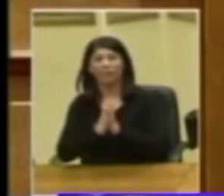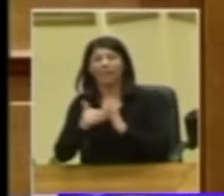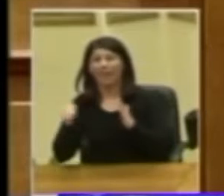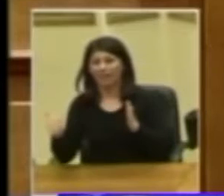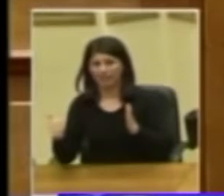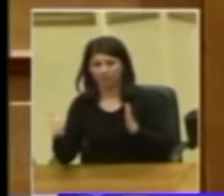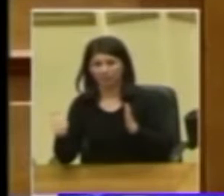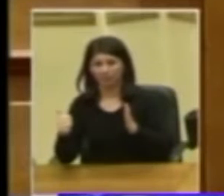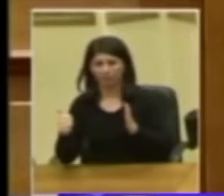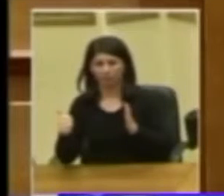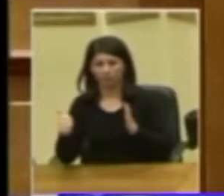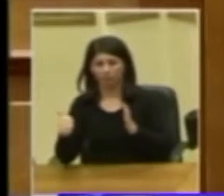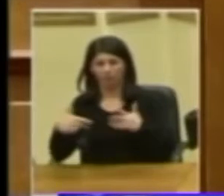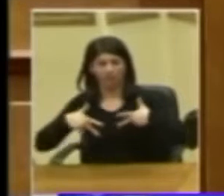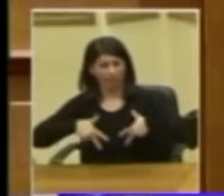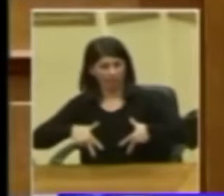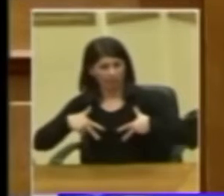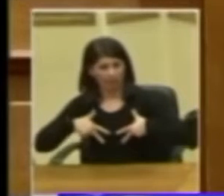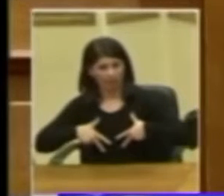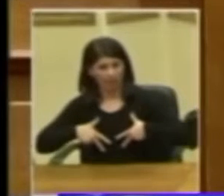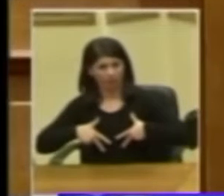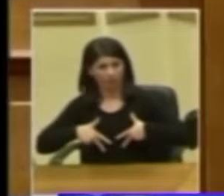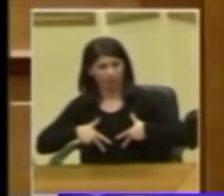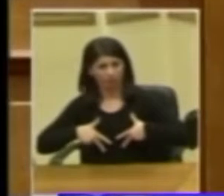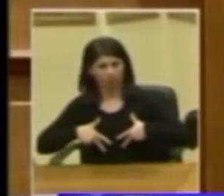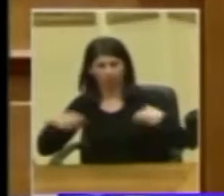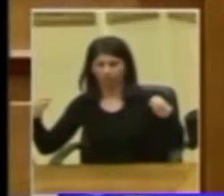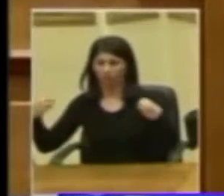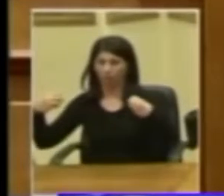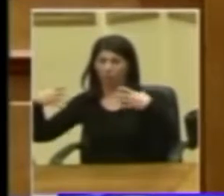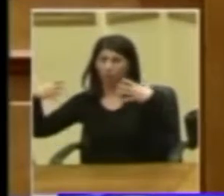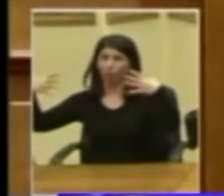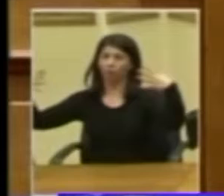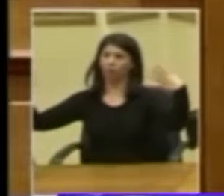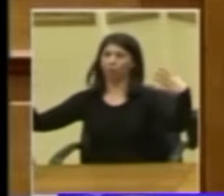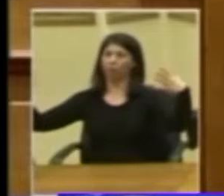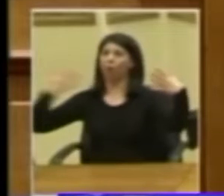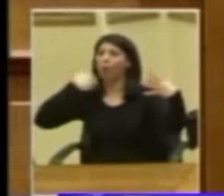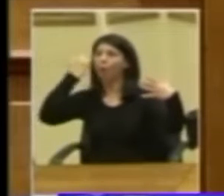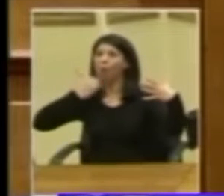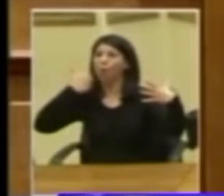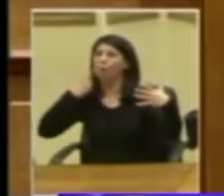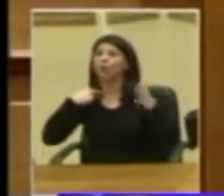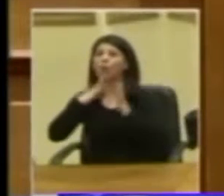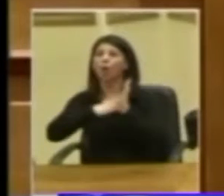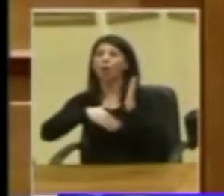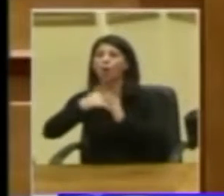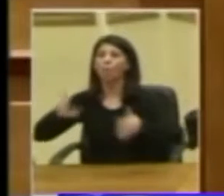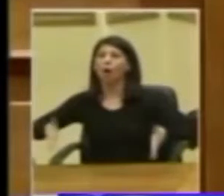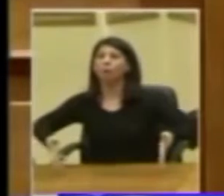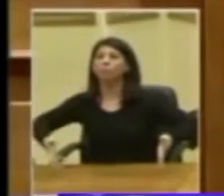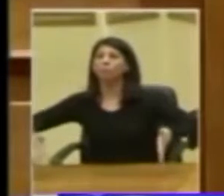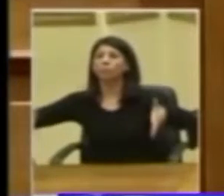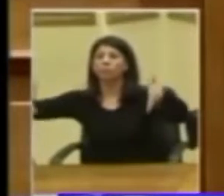2016 η κυβέρνηση φώτισε με κόκκινο χρώμα το κοινοβούλιο